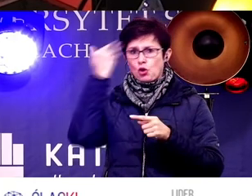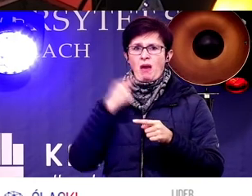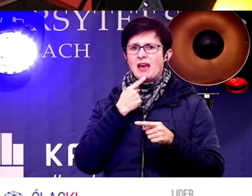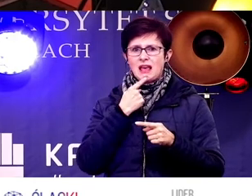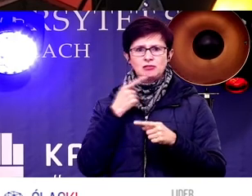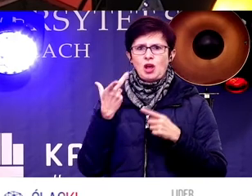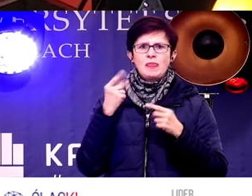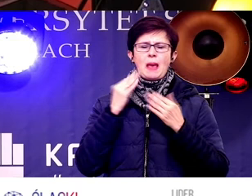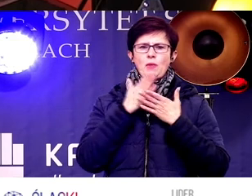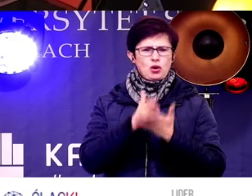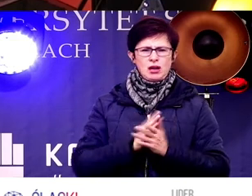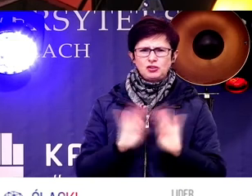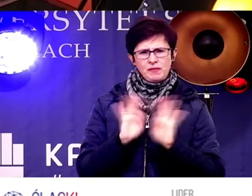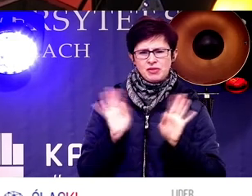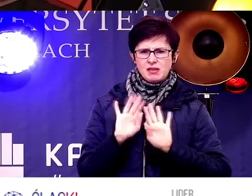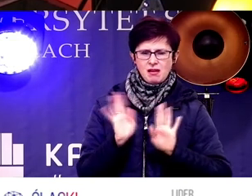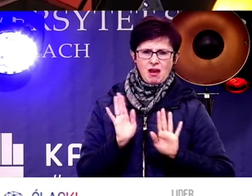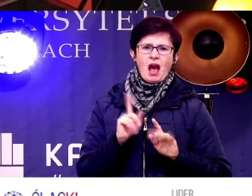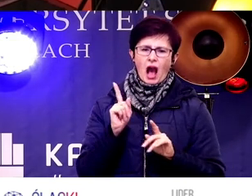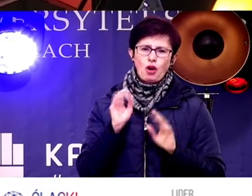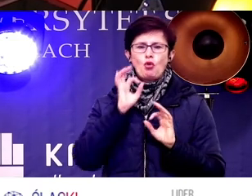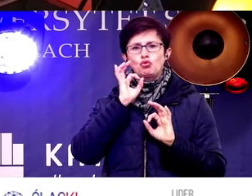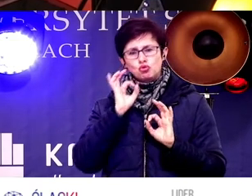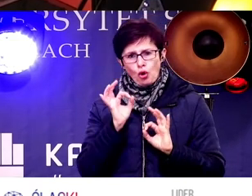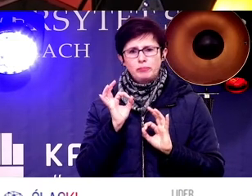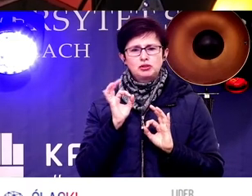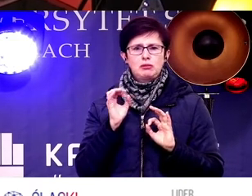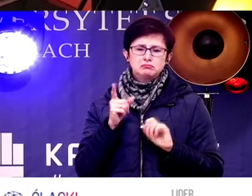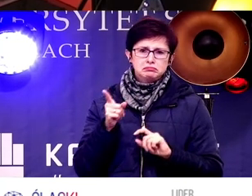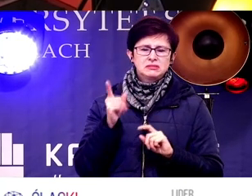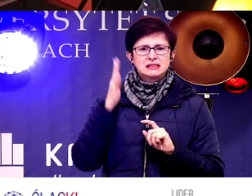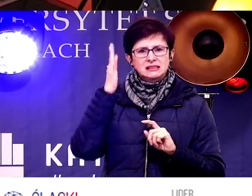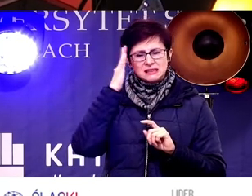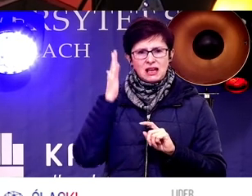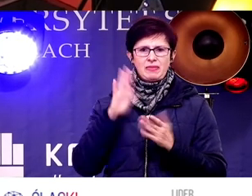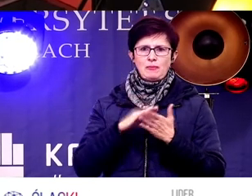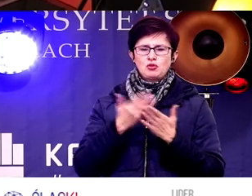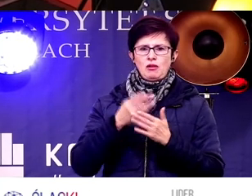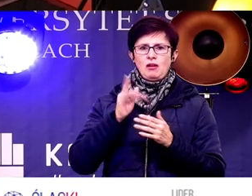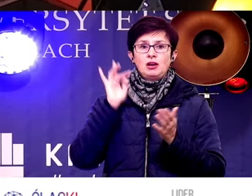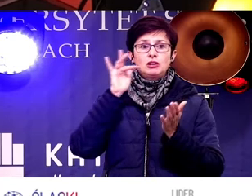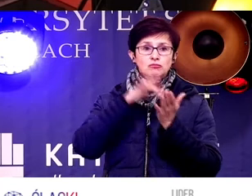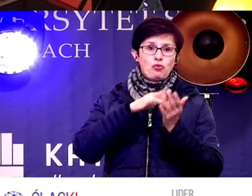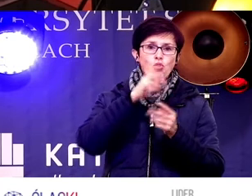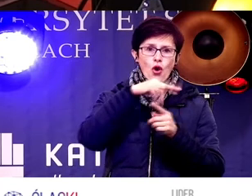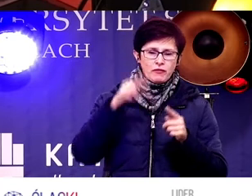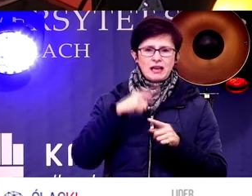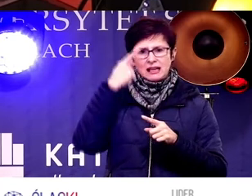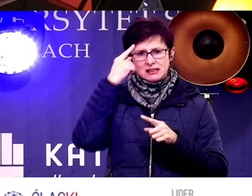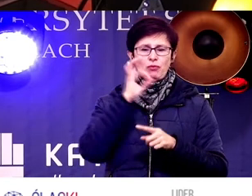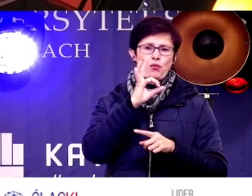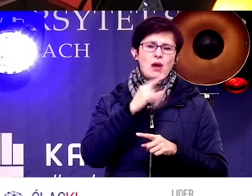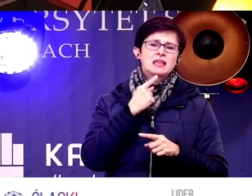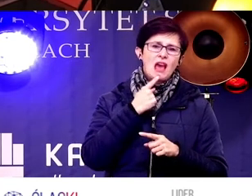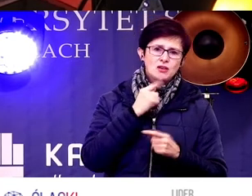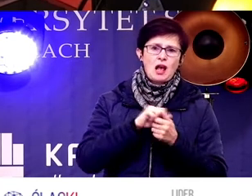To absolutnie tak nie jest, ale oczywiście dobrze jest znać język, nie wiem, norweski w Norwegii, czy nie